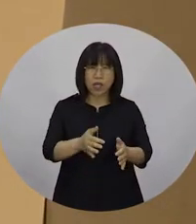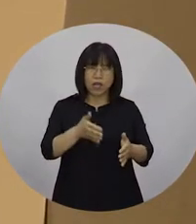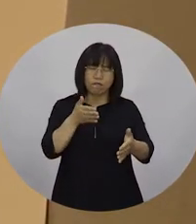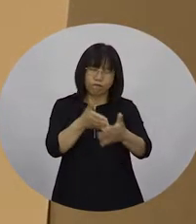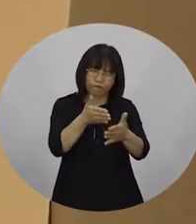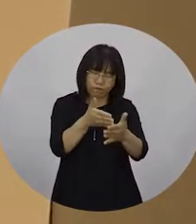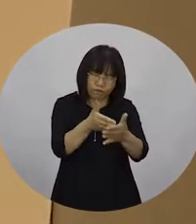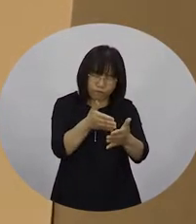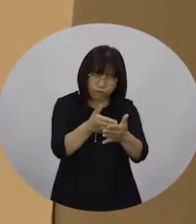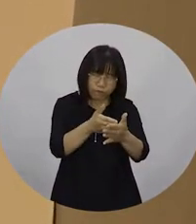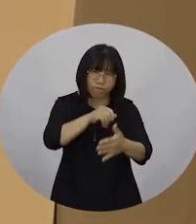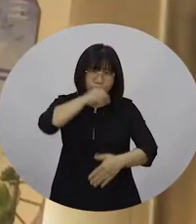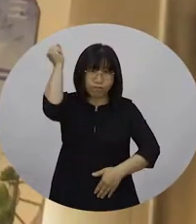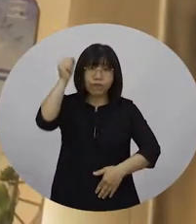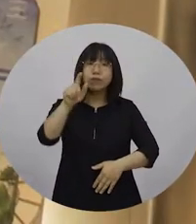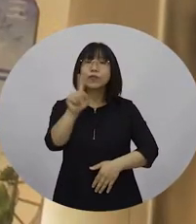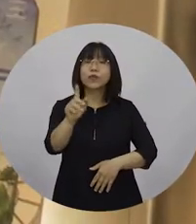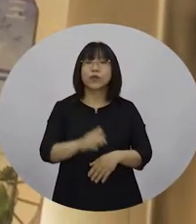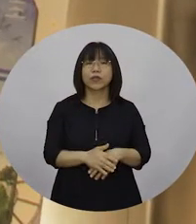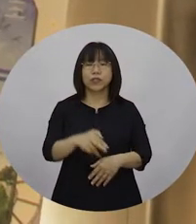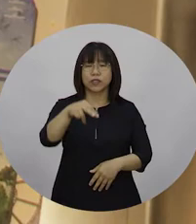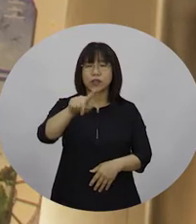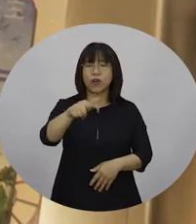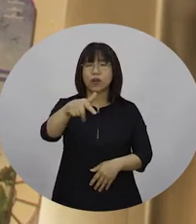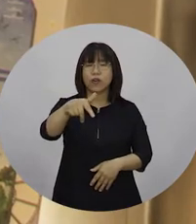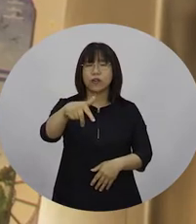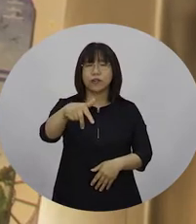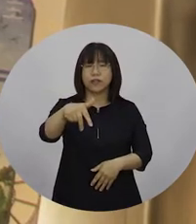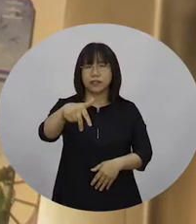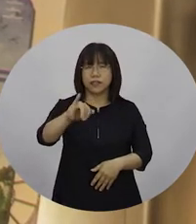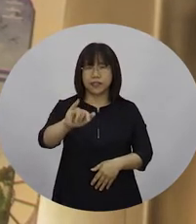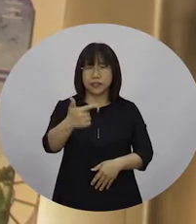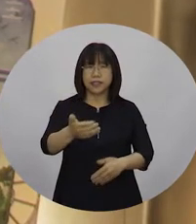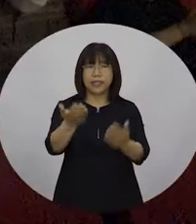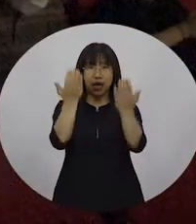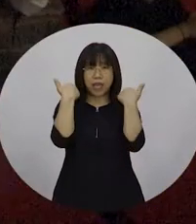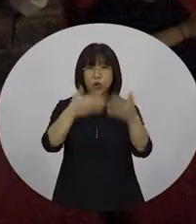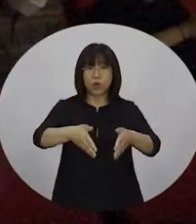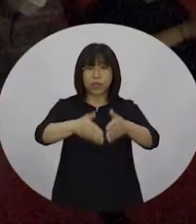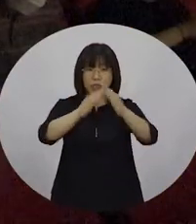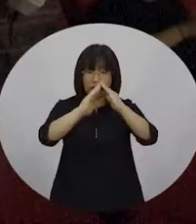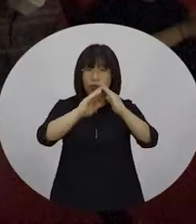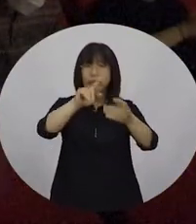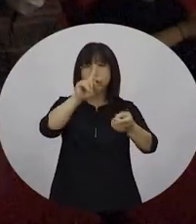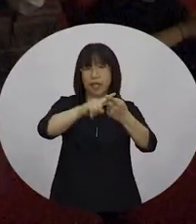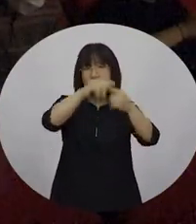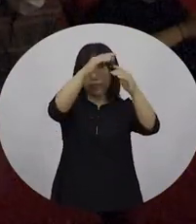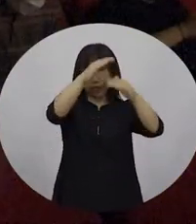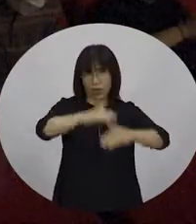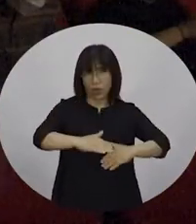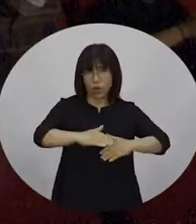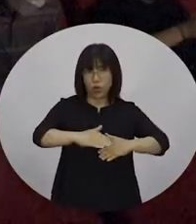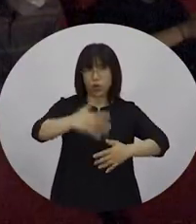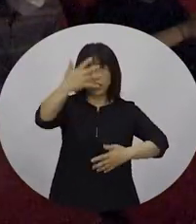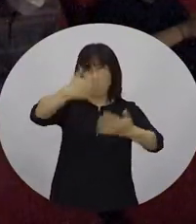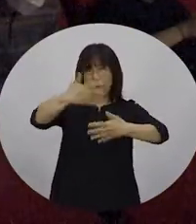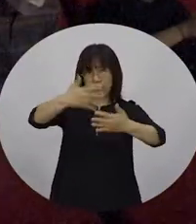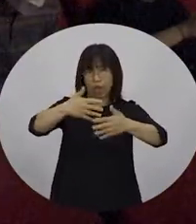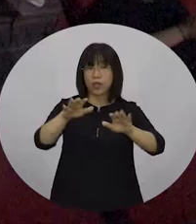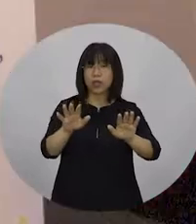서진 학교 설립을 이끌어낸 서울 장애인 부모 현대 강서 집 의 어머니들의 이야기를 기록한 다큐멘터리 영화입니다